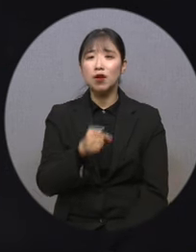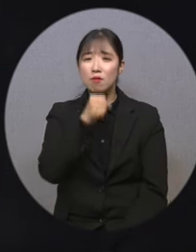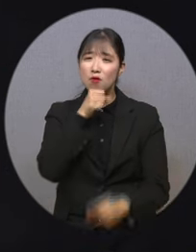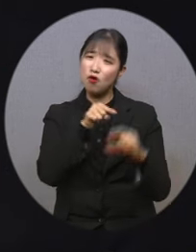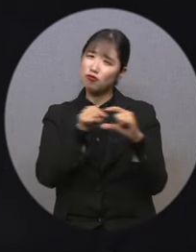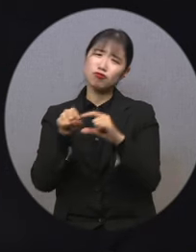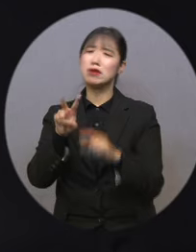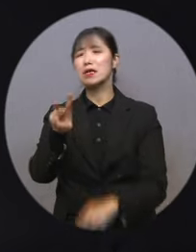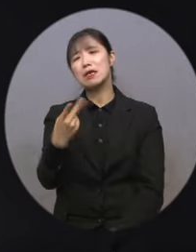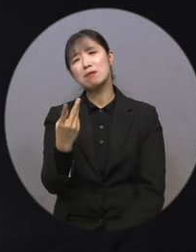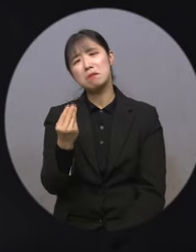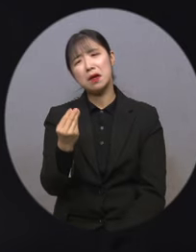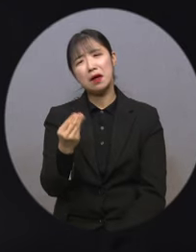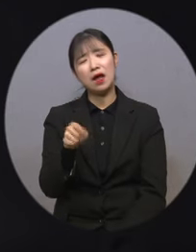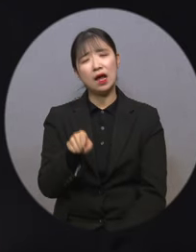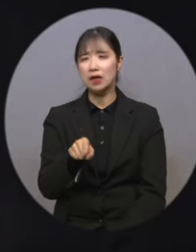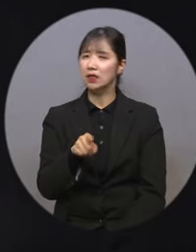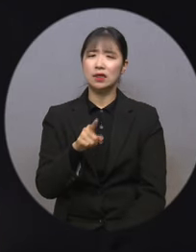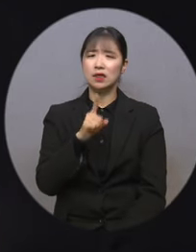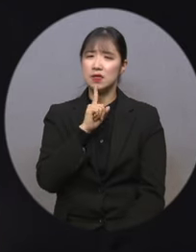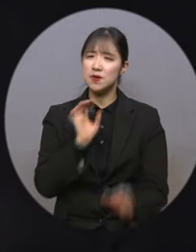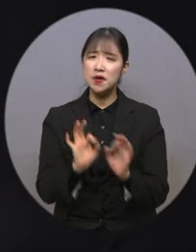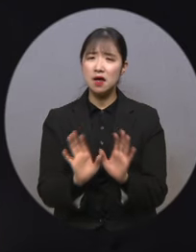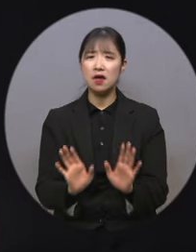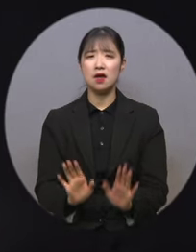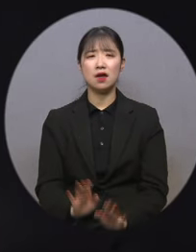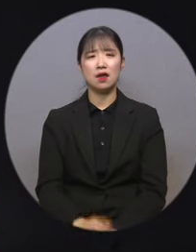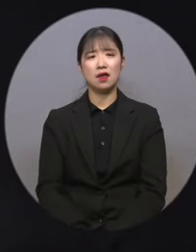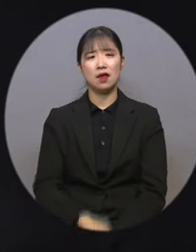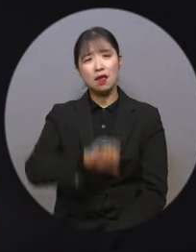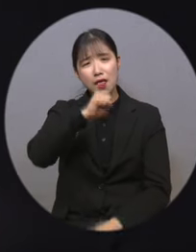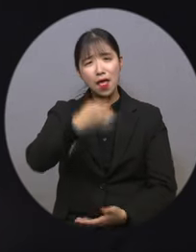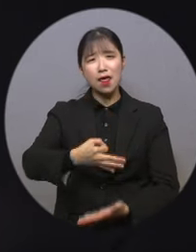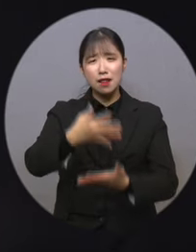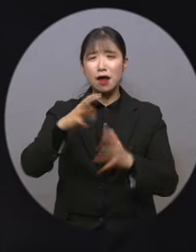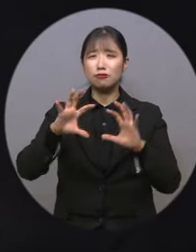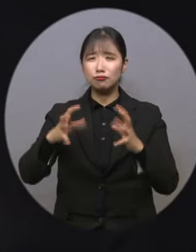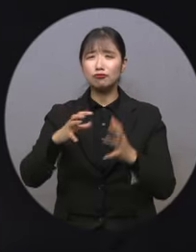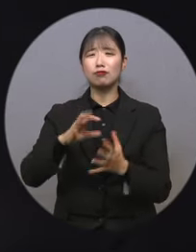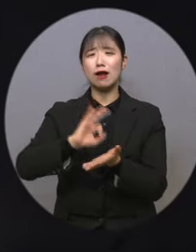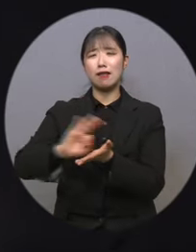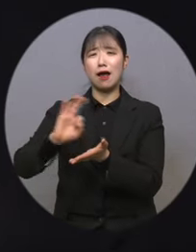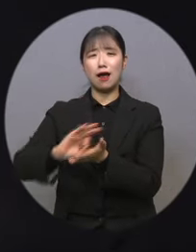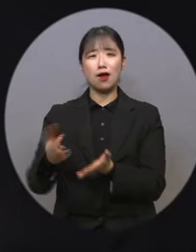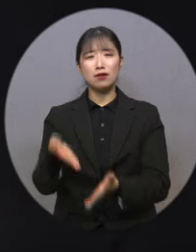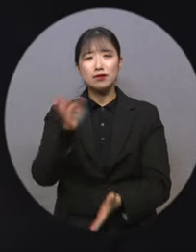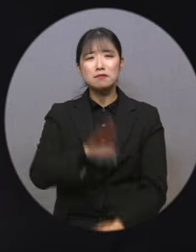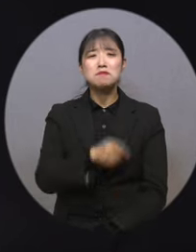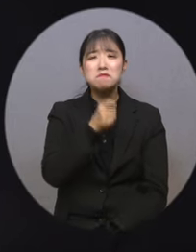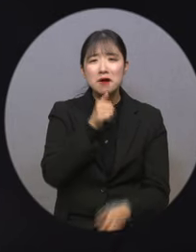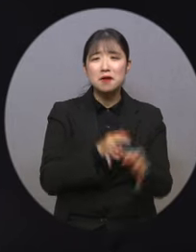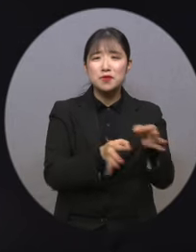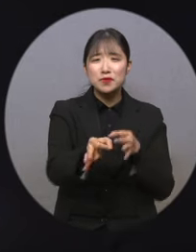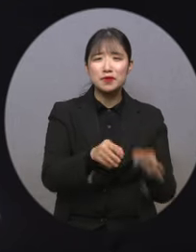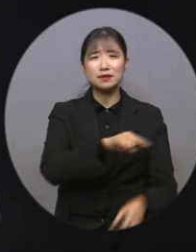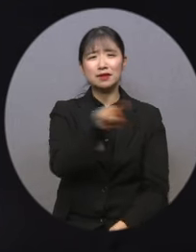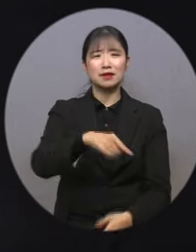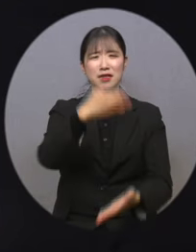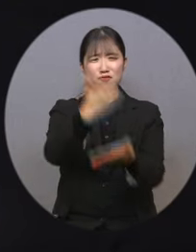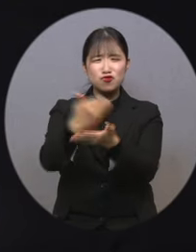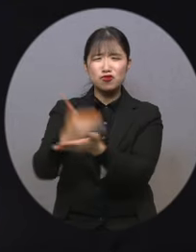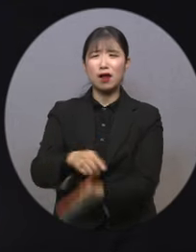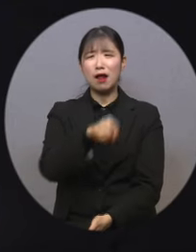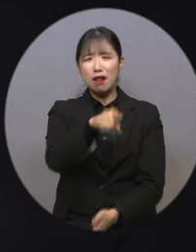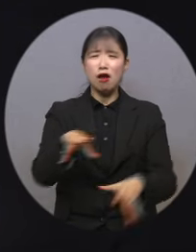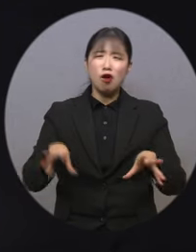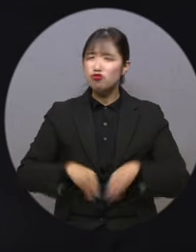이 뭐 하는 겁니까? 예산은 국가가 다 닦아 쓰고 소상공인은 그냥 문 닫아 임마. 너는 굶어 죽어도